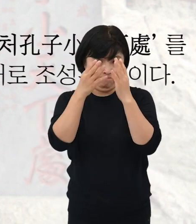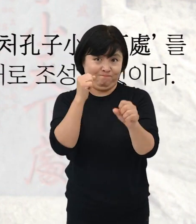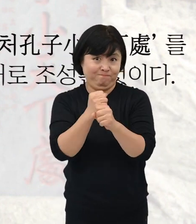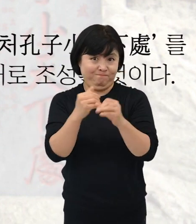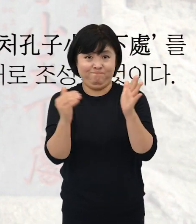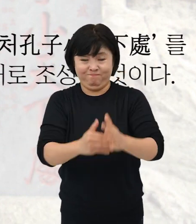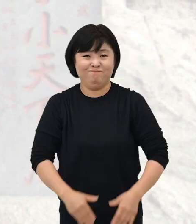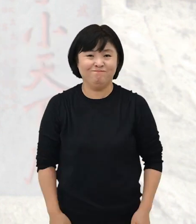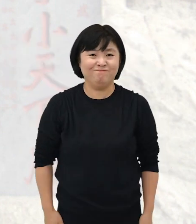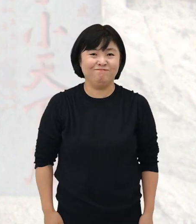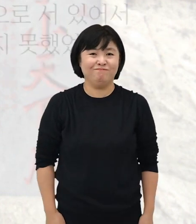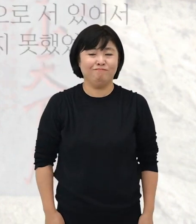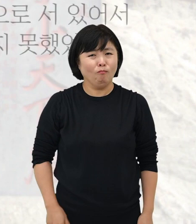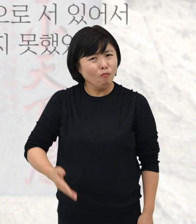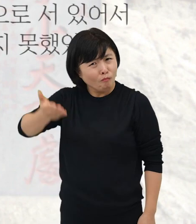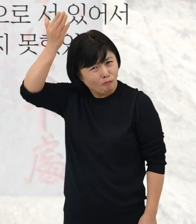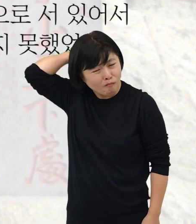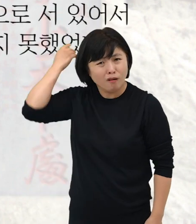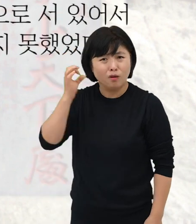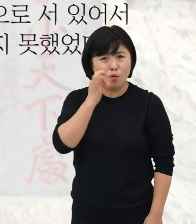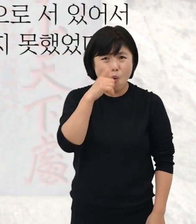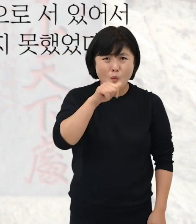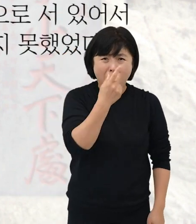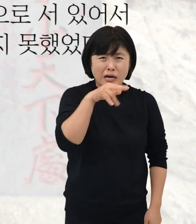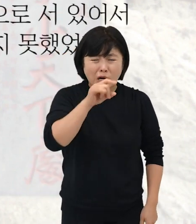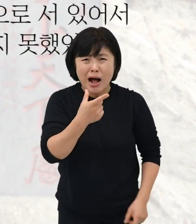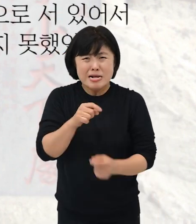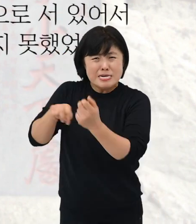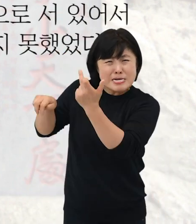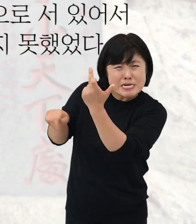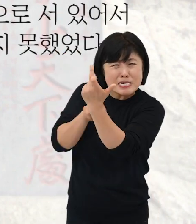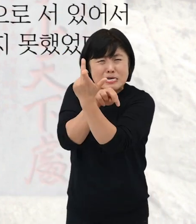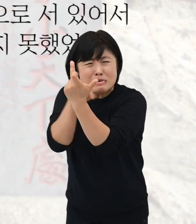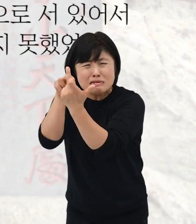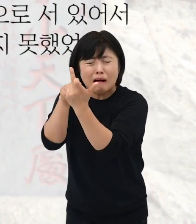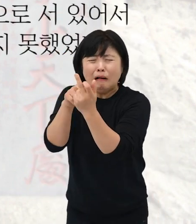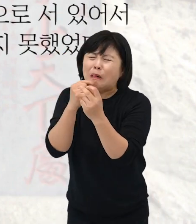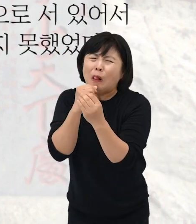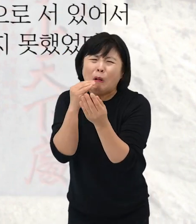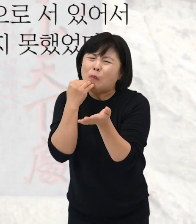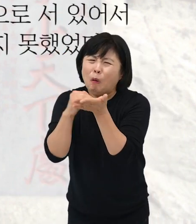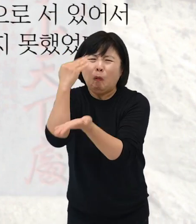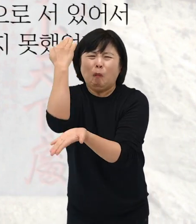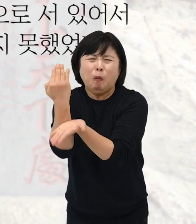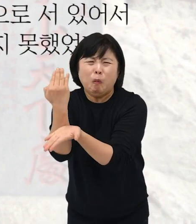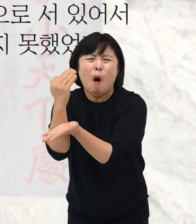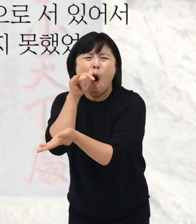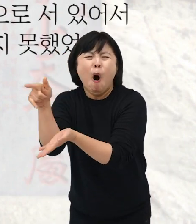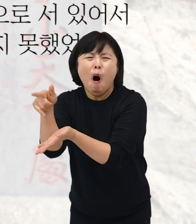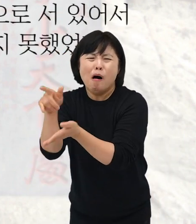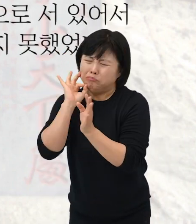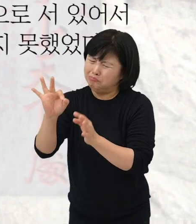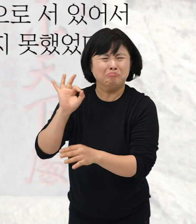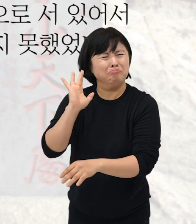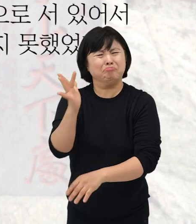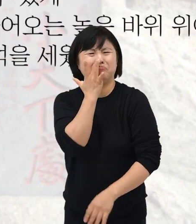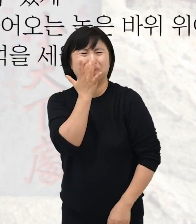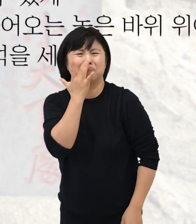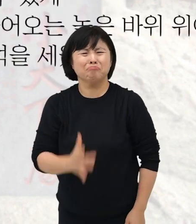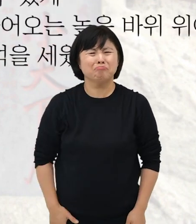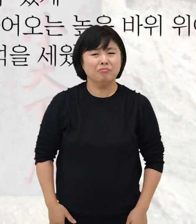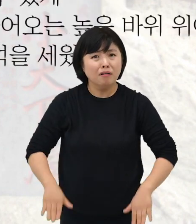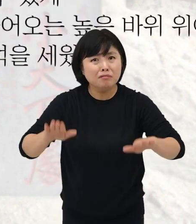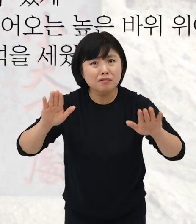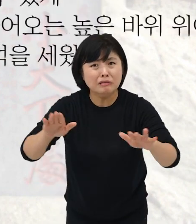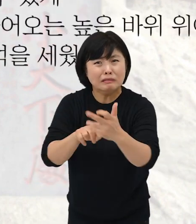것이다. 예전에는 옥황정 오르는 길 한쪽에 아주 작은 표지석으로 서 있어서 별로 주목을 받지 못했다.